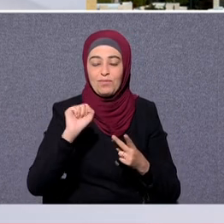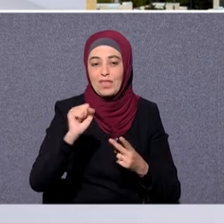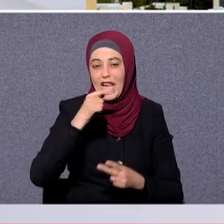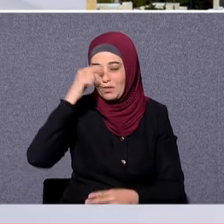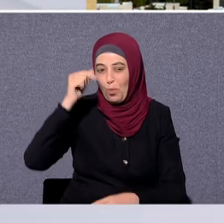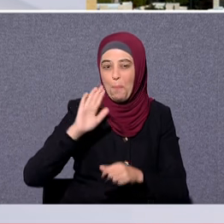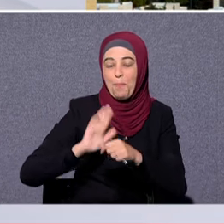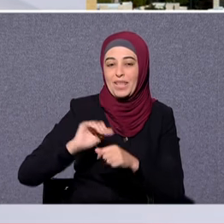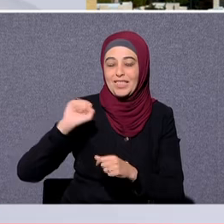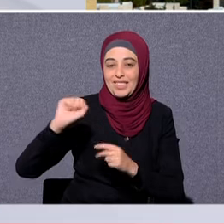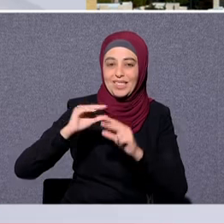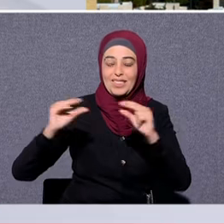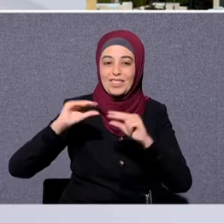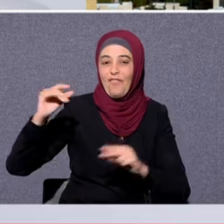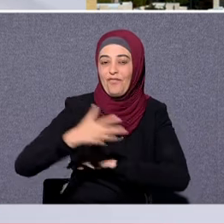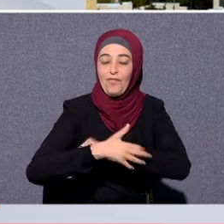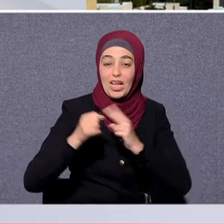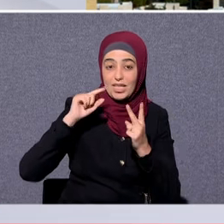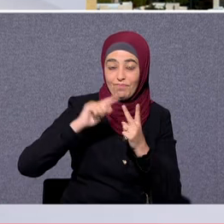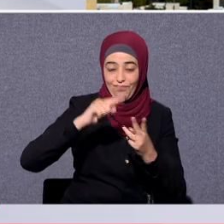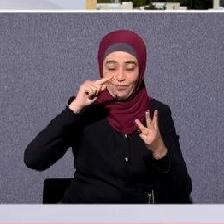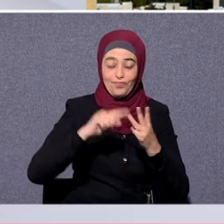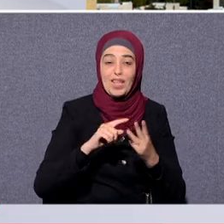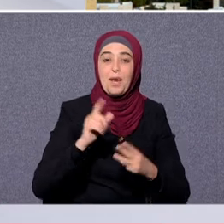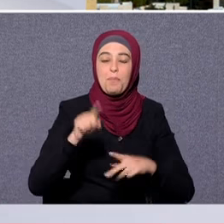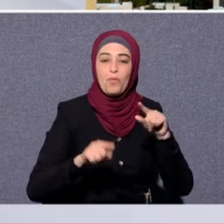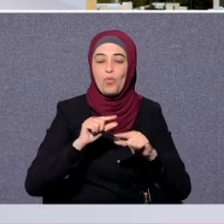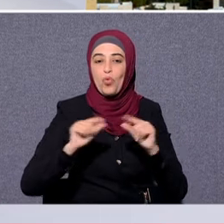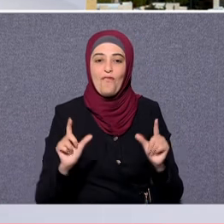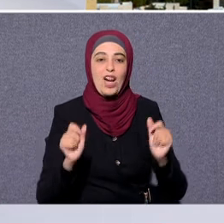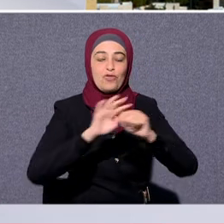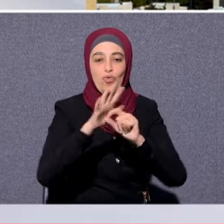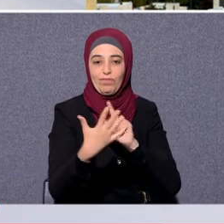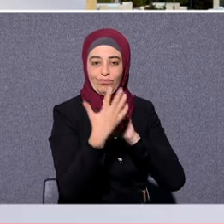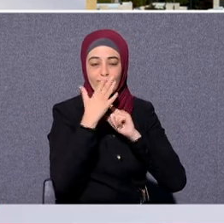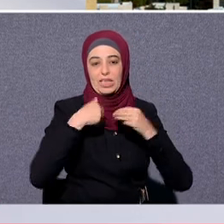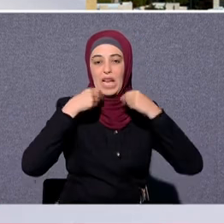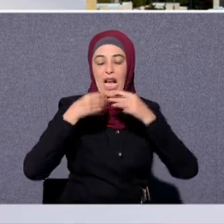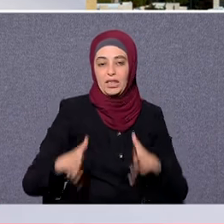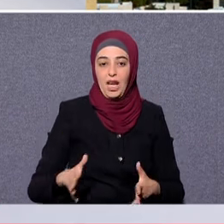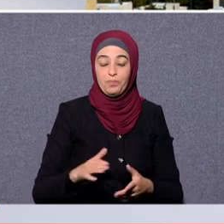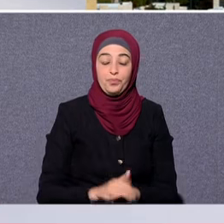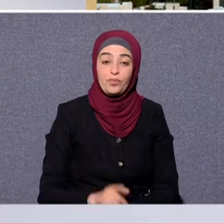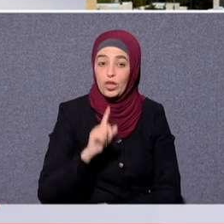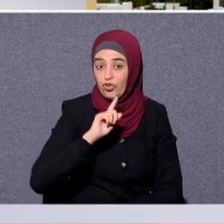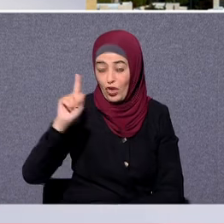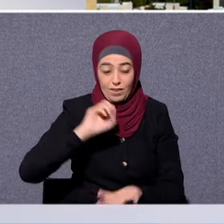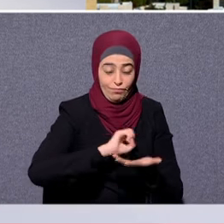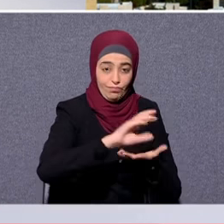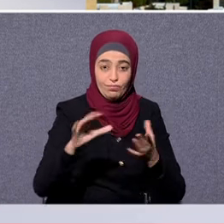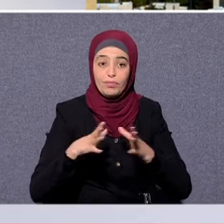الأسر العفيفة، وكذلك بعض الأسر التي تضررت من الأزمة الأخيرة. متوقع إن شاء الله أن ننهي